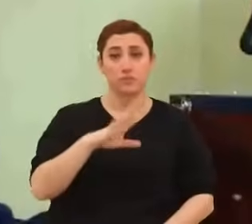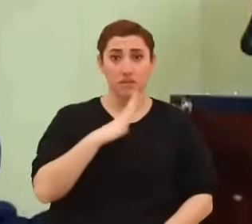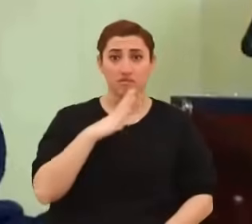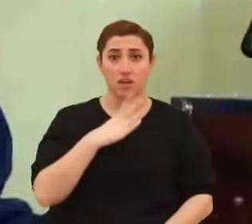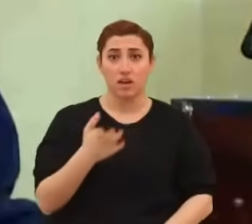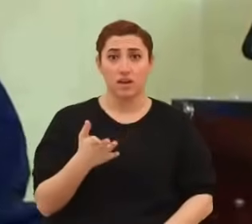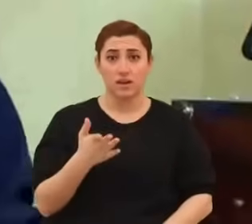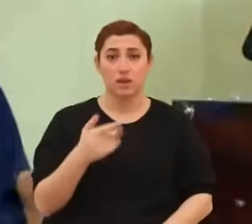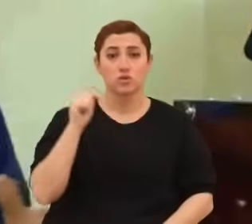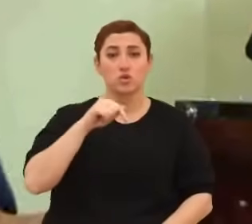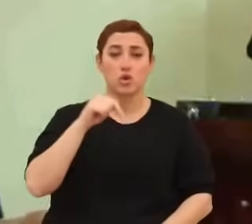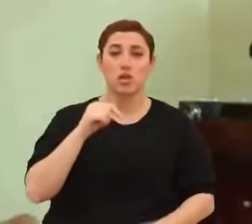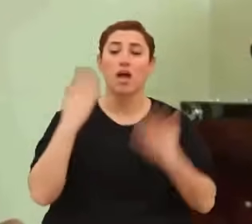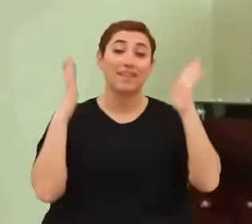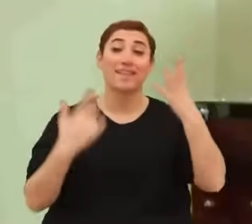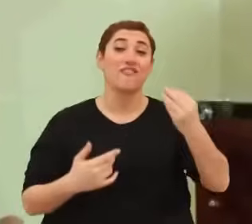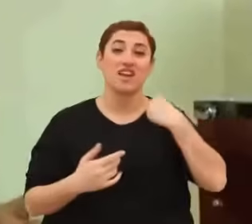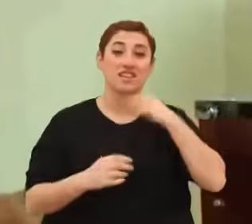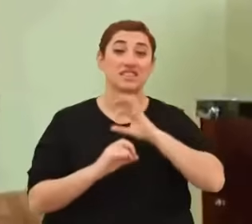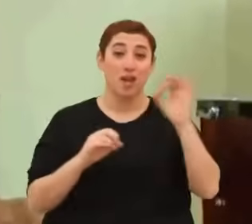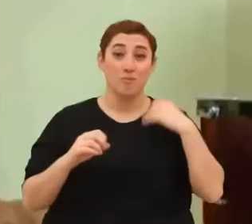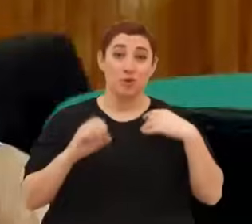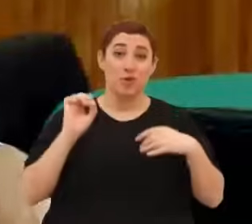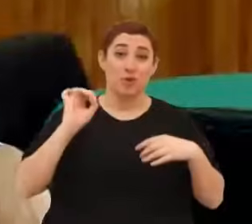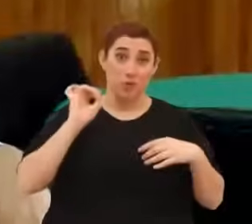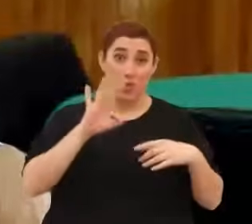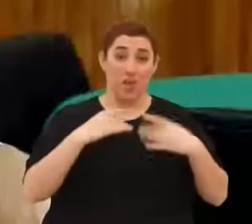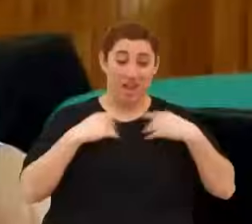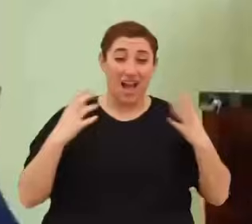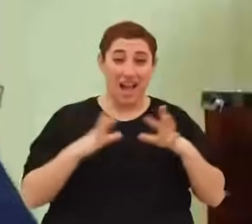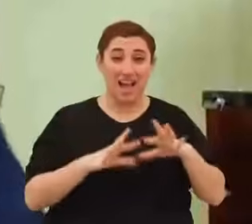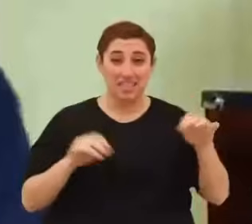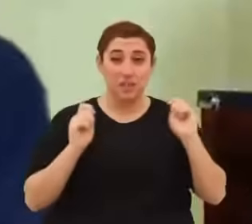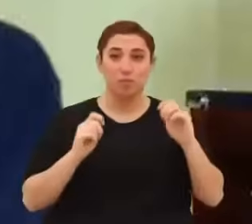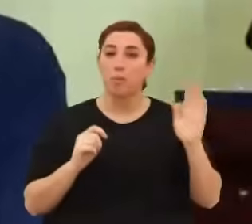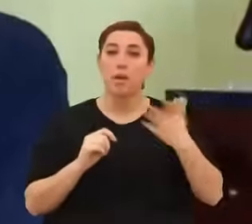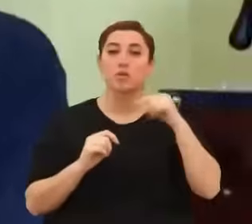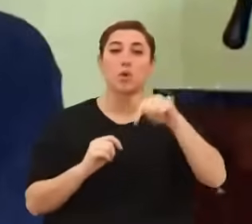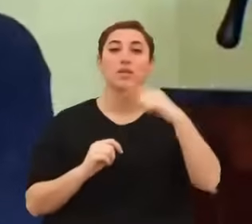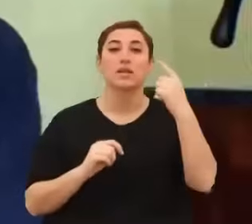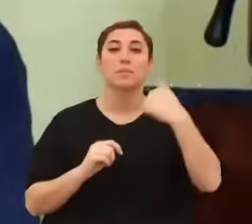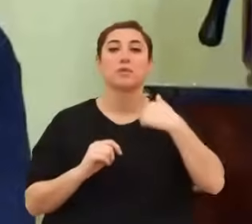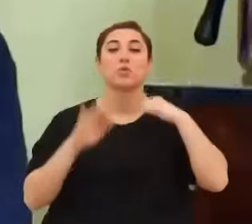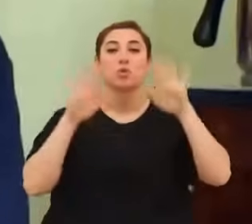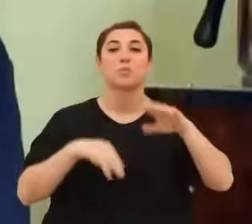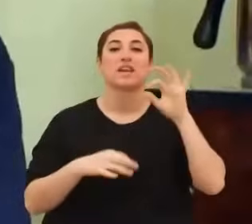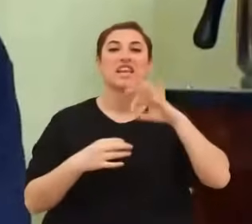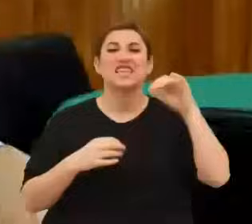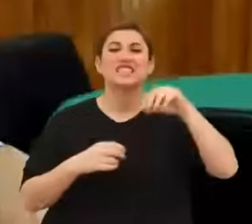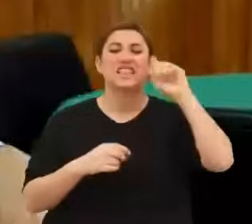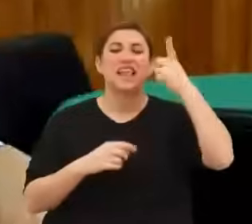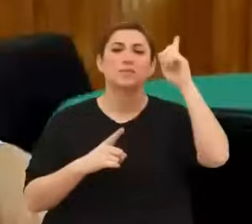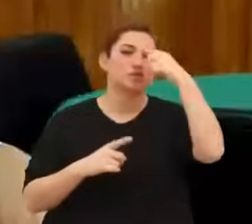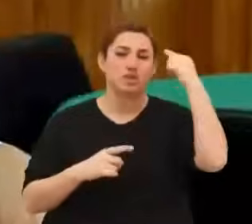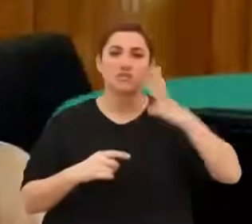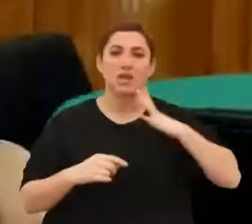ya, şöyle Allah ne verdiyse tam vurmak için hazırlanıyorum. Meğersem onların beni durdurmak için tek bir şansları varmış.